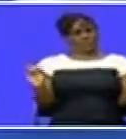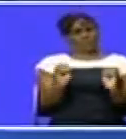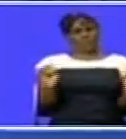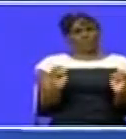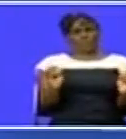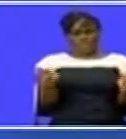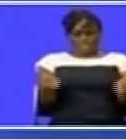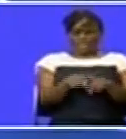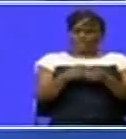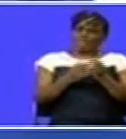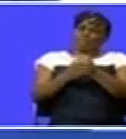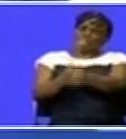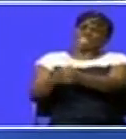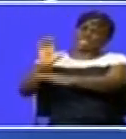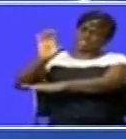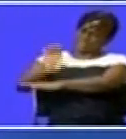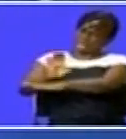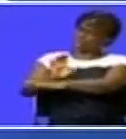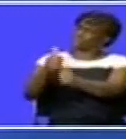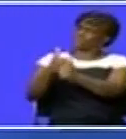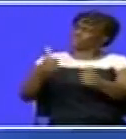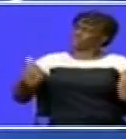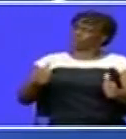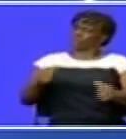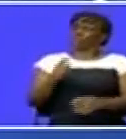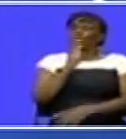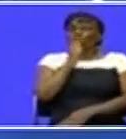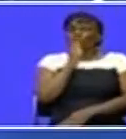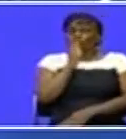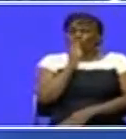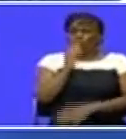Hata viongozi wa kanisa wamekataa rifari.